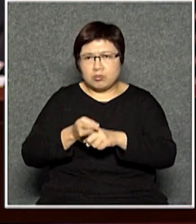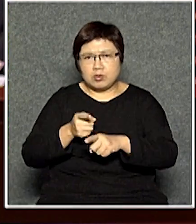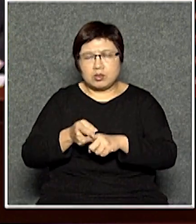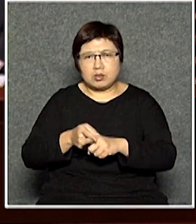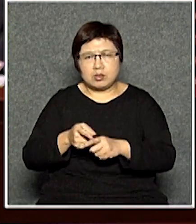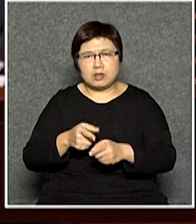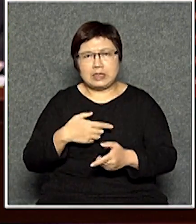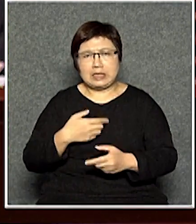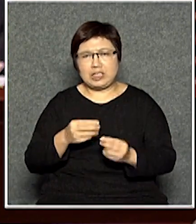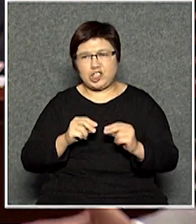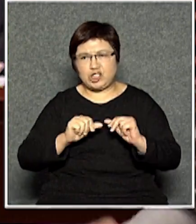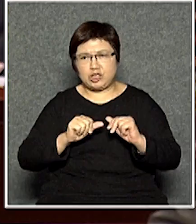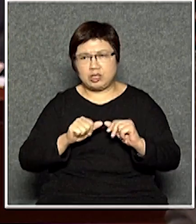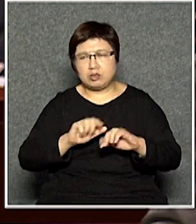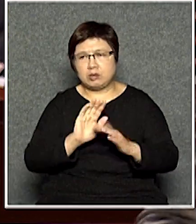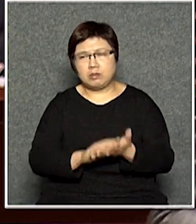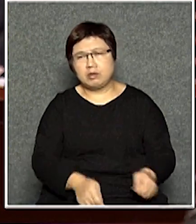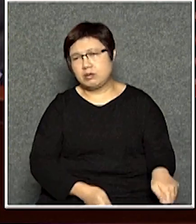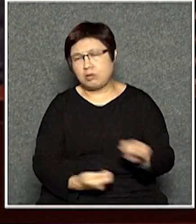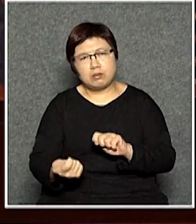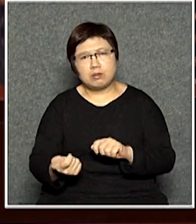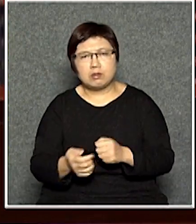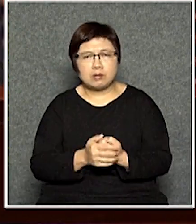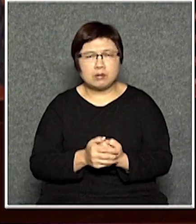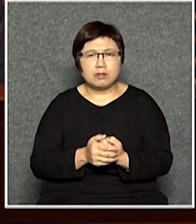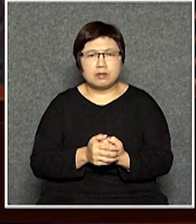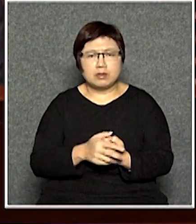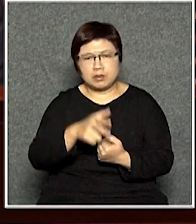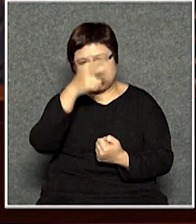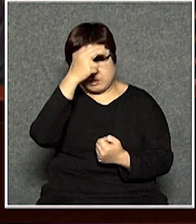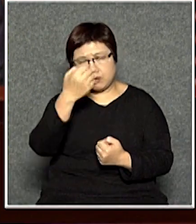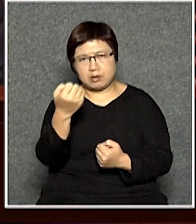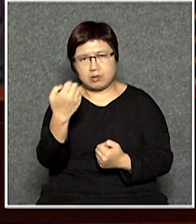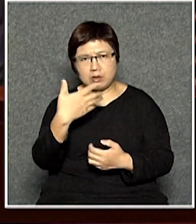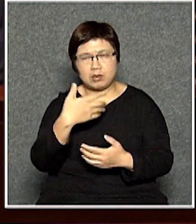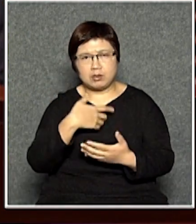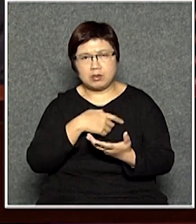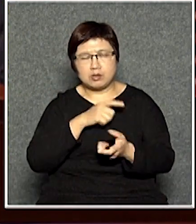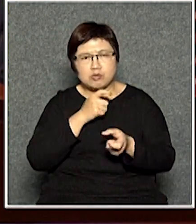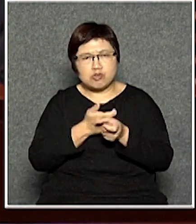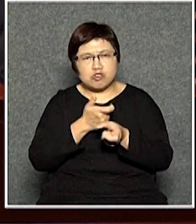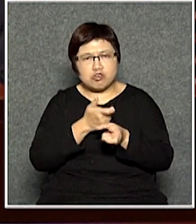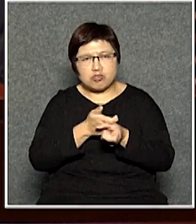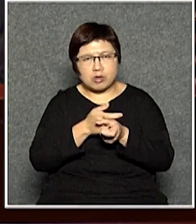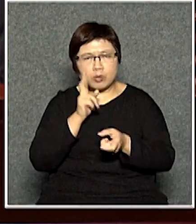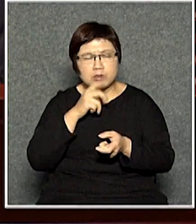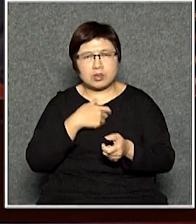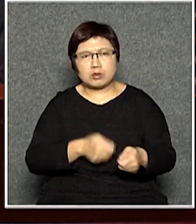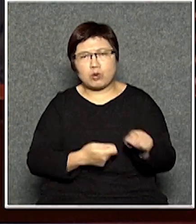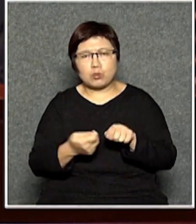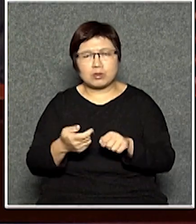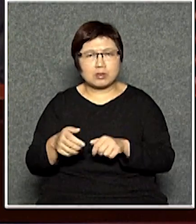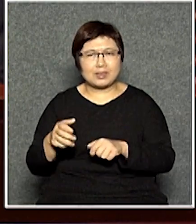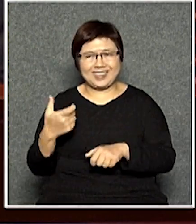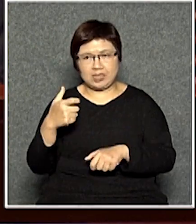的銀紙全部倒了下海。政府叫我們沉迷賭博就等於賭錢落海，實際上我們